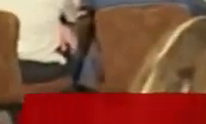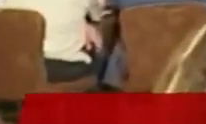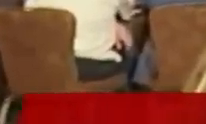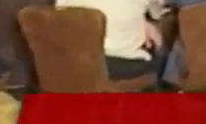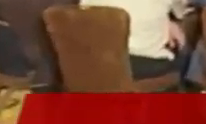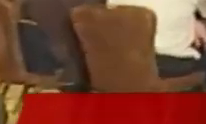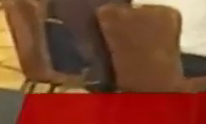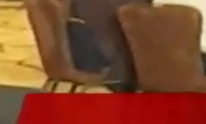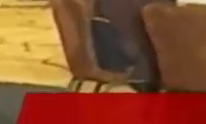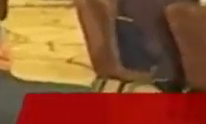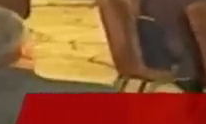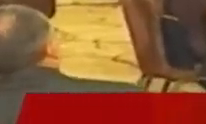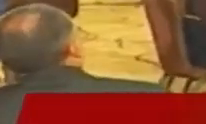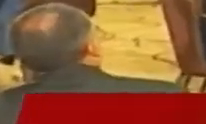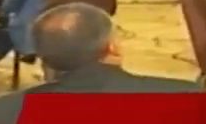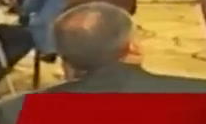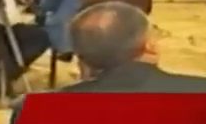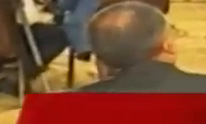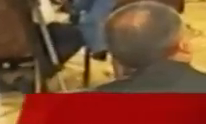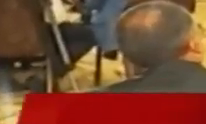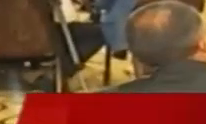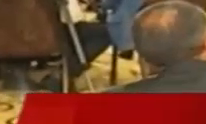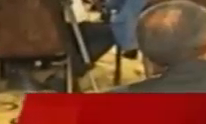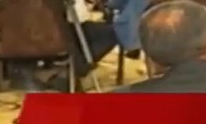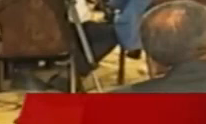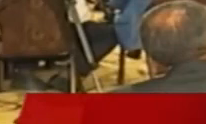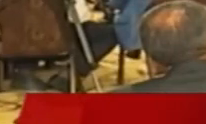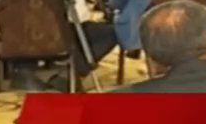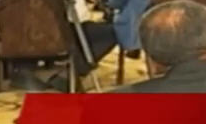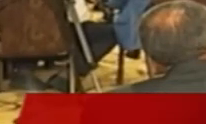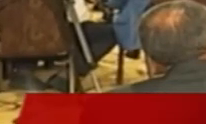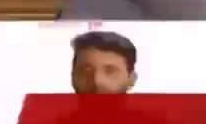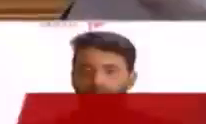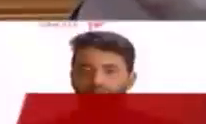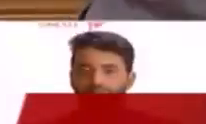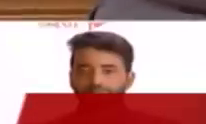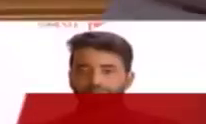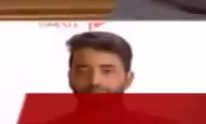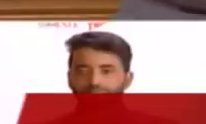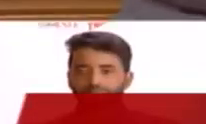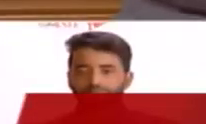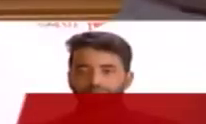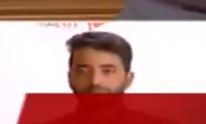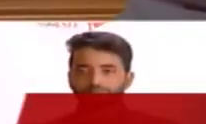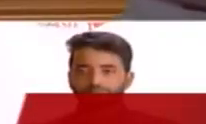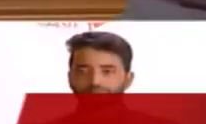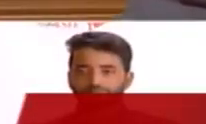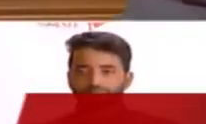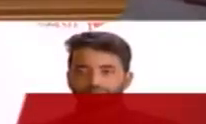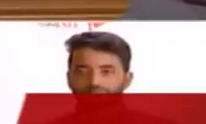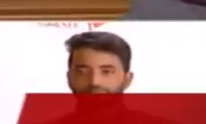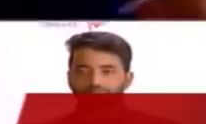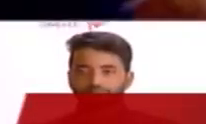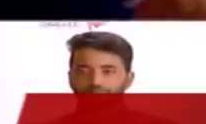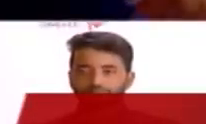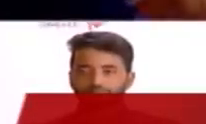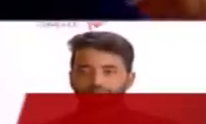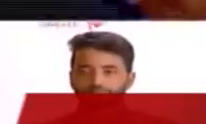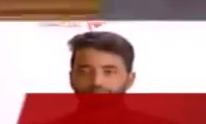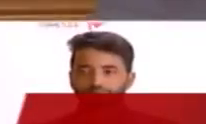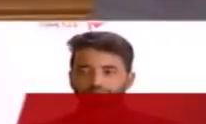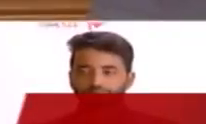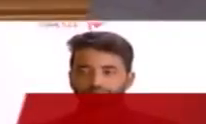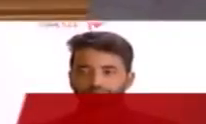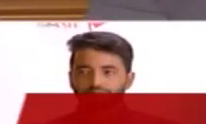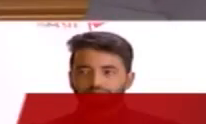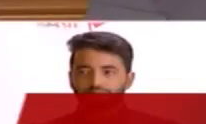للمترشحين سيتم اعتماده في التسجيل تم في البعث الياس الفخفاخ لدول عبيد البريكي محمد المنصف